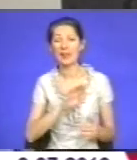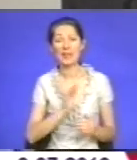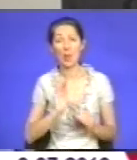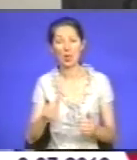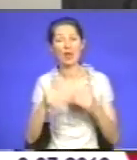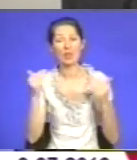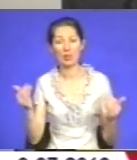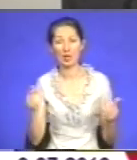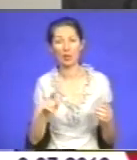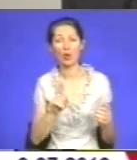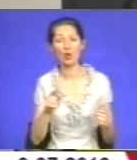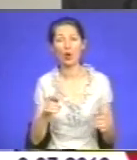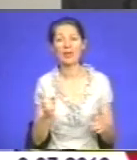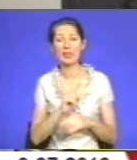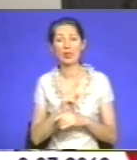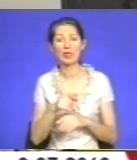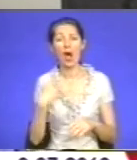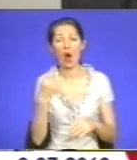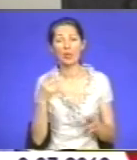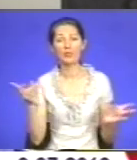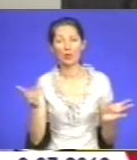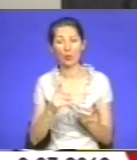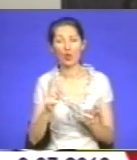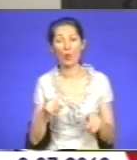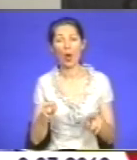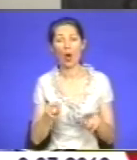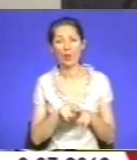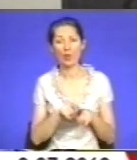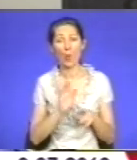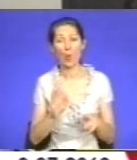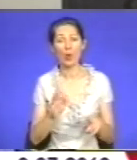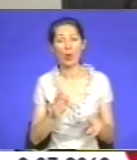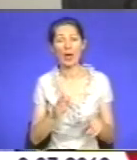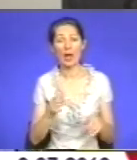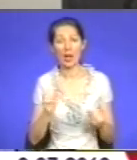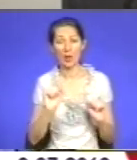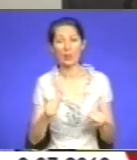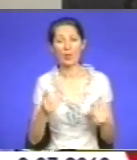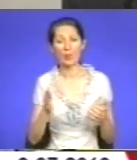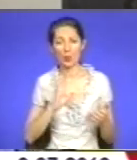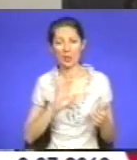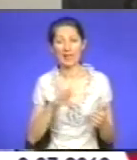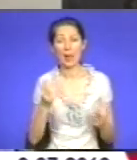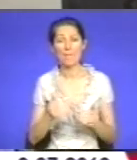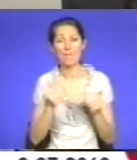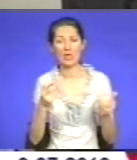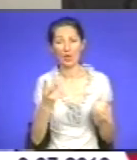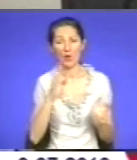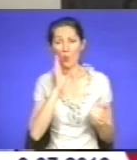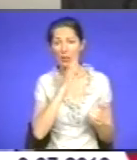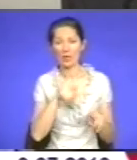насправді в Тернопільській області потреба є, щоб одночасно могло перебувати не більше двох матерів, але все рівно така потреба є, і тому він